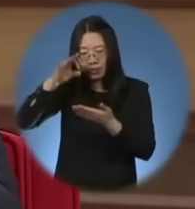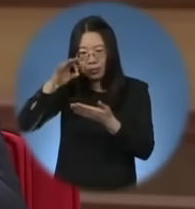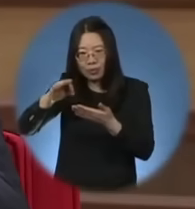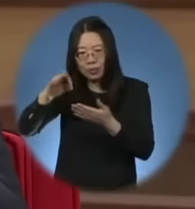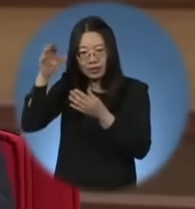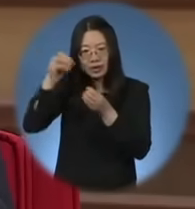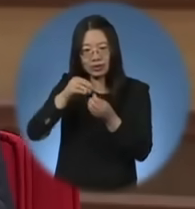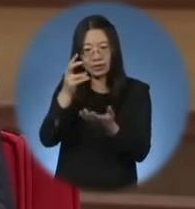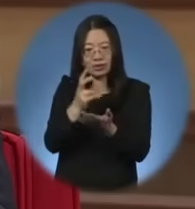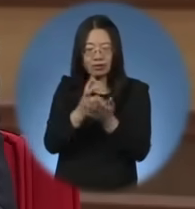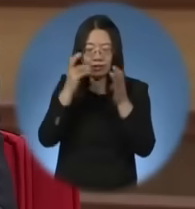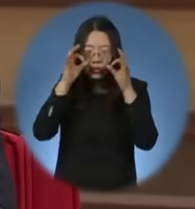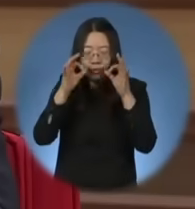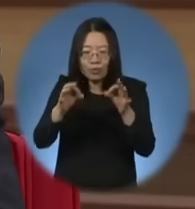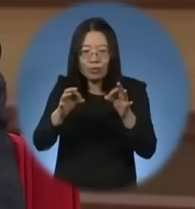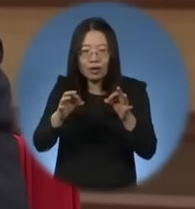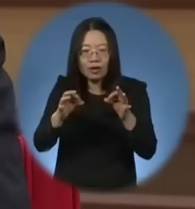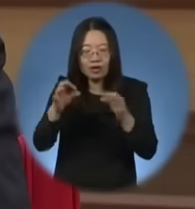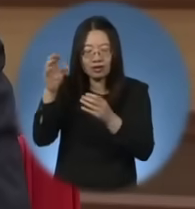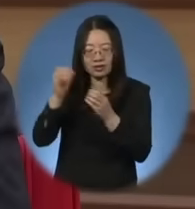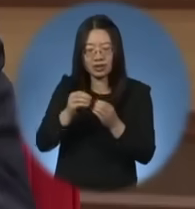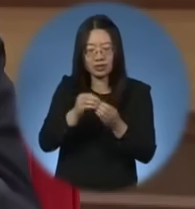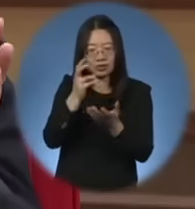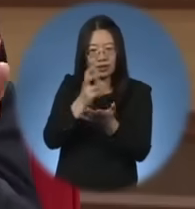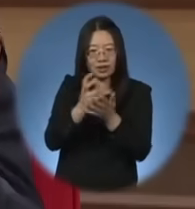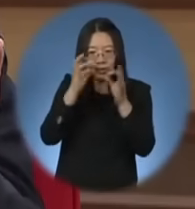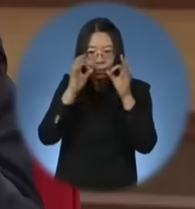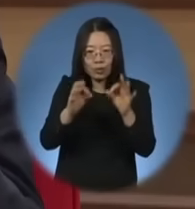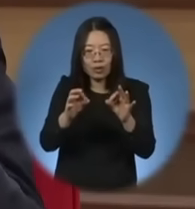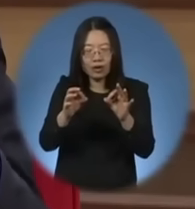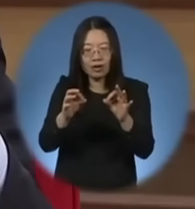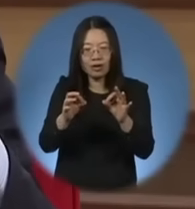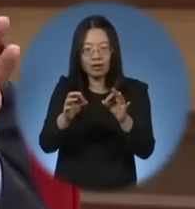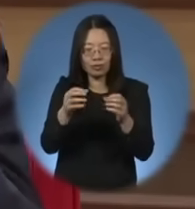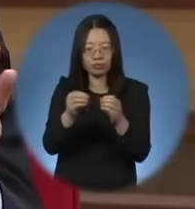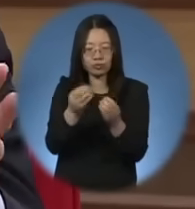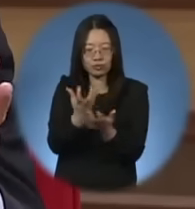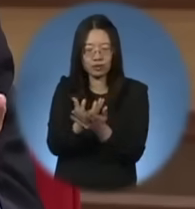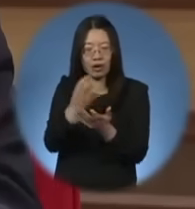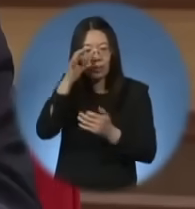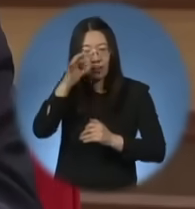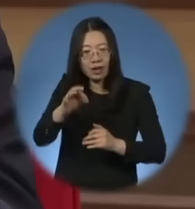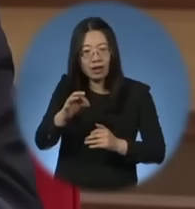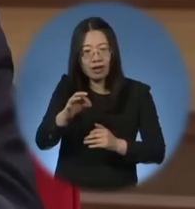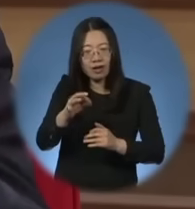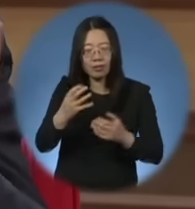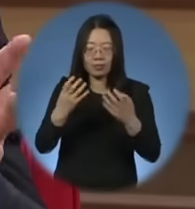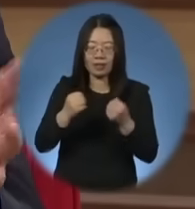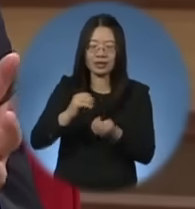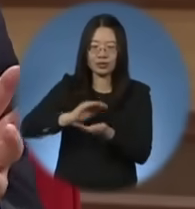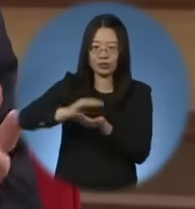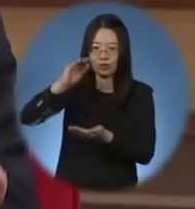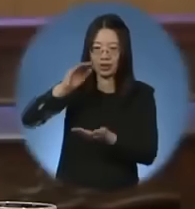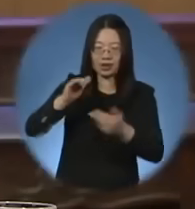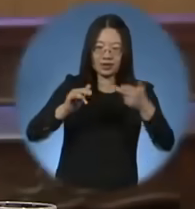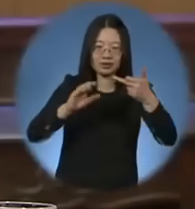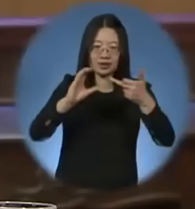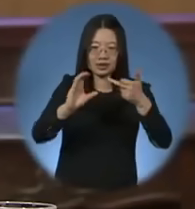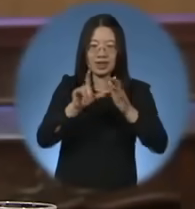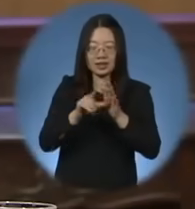그 나중에 이 상속 제도를 보니까음 상속 제도는 상속 문서는 꽤 있어요